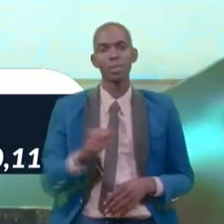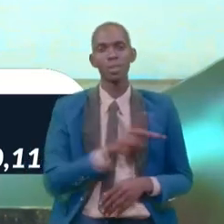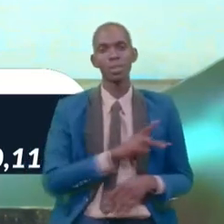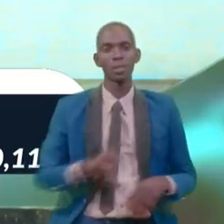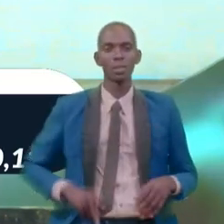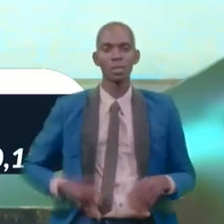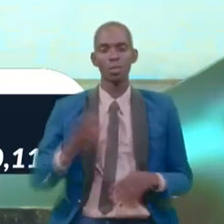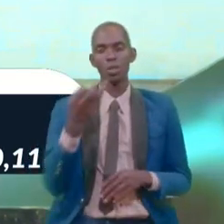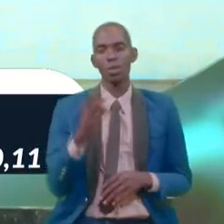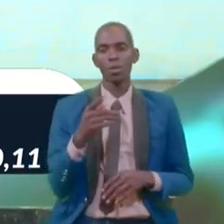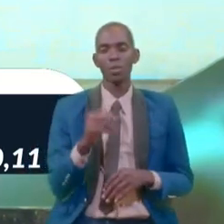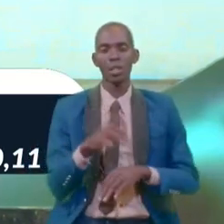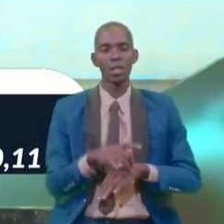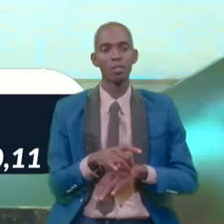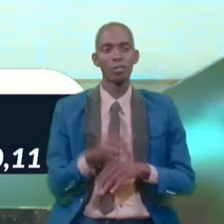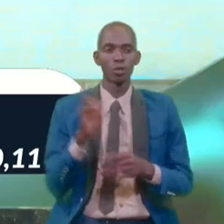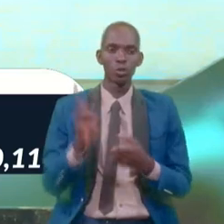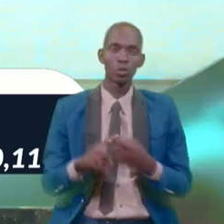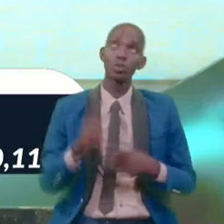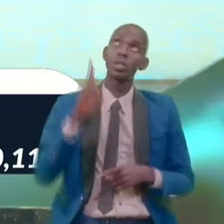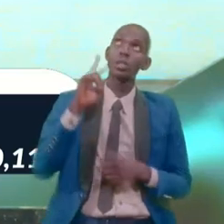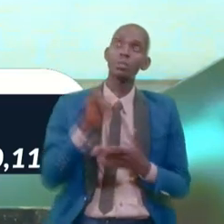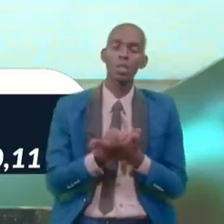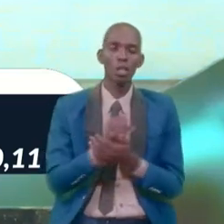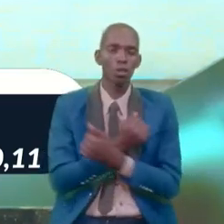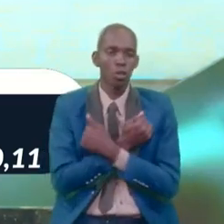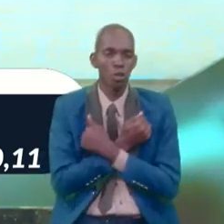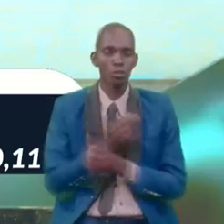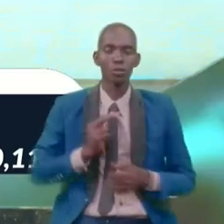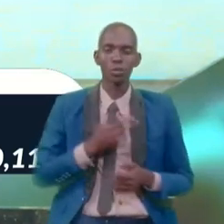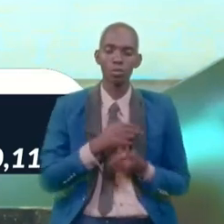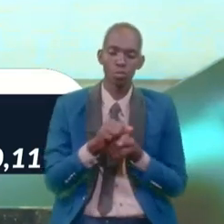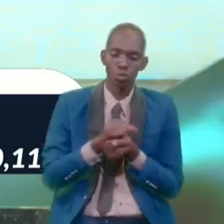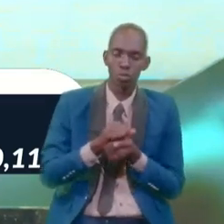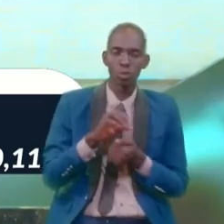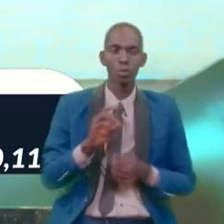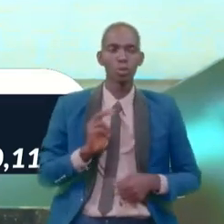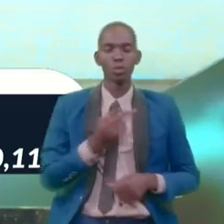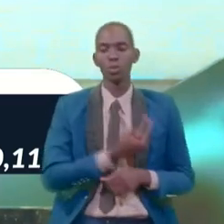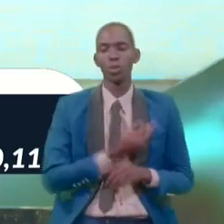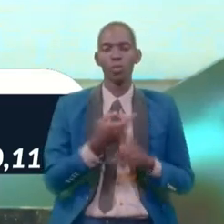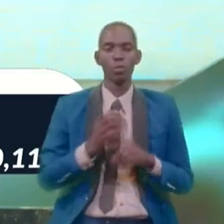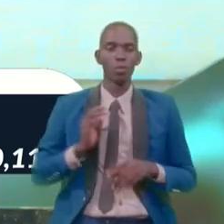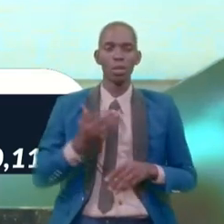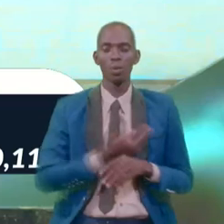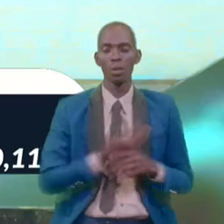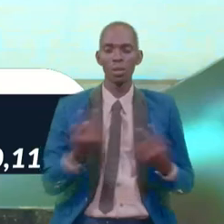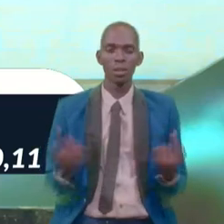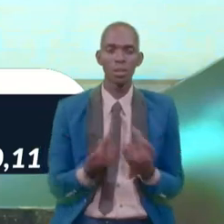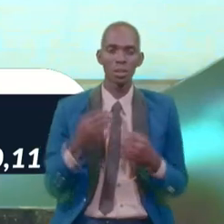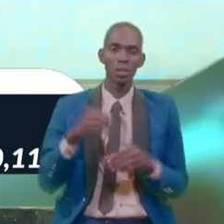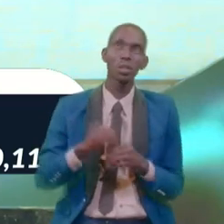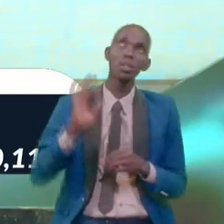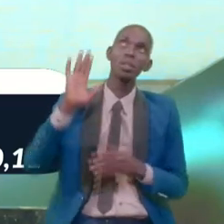il est prince à celui qui nous aime, qui nous a délivrés de nos péchés par son